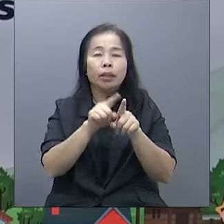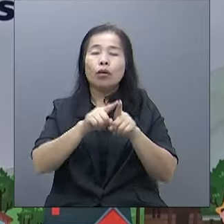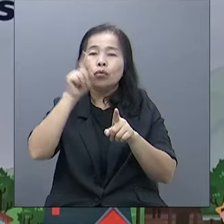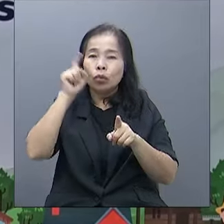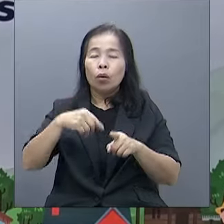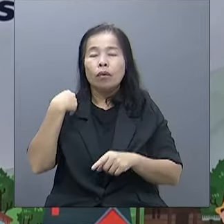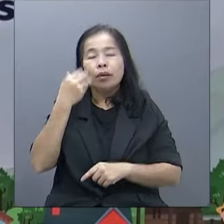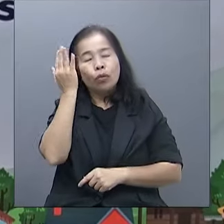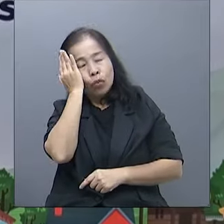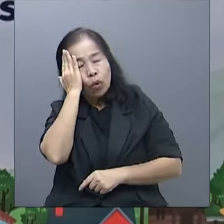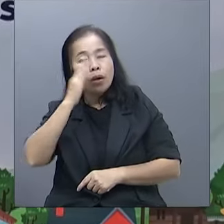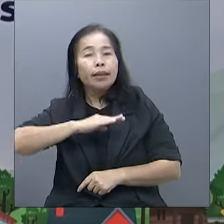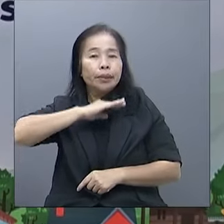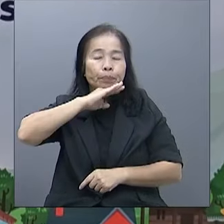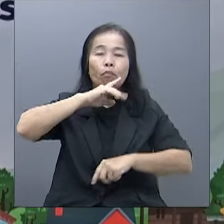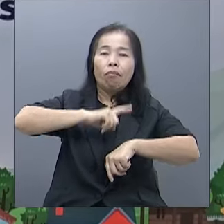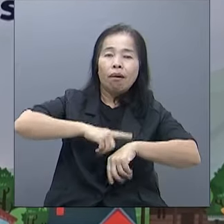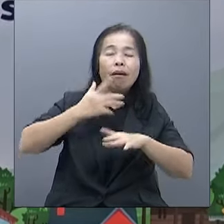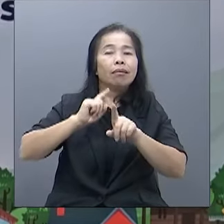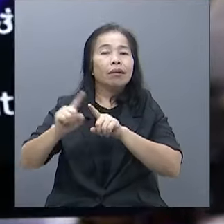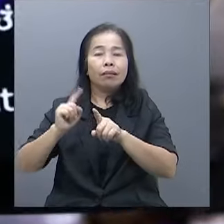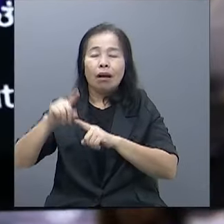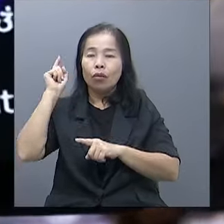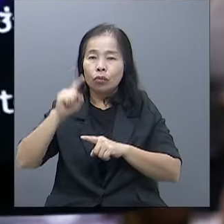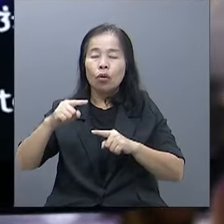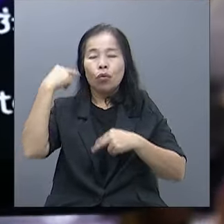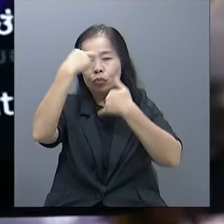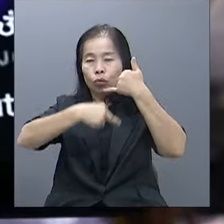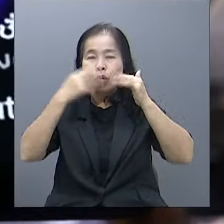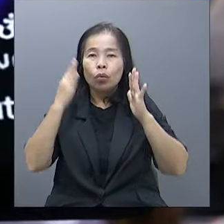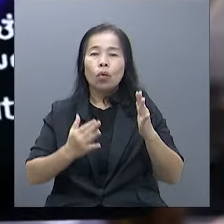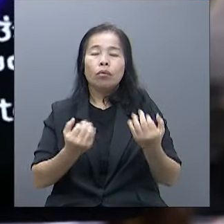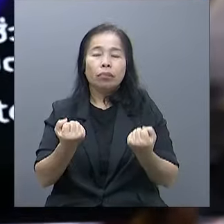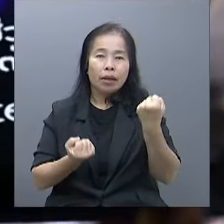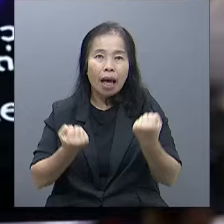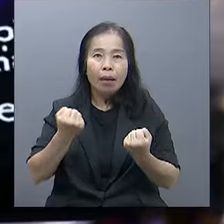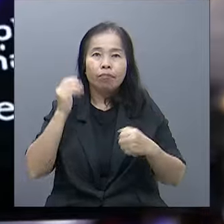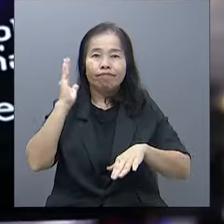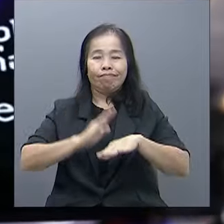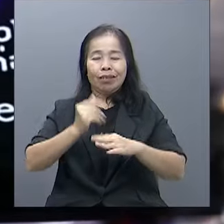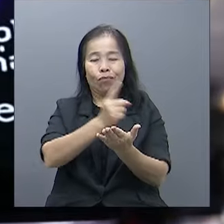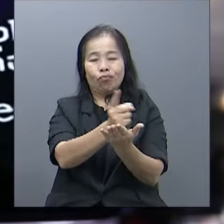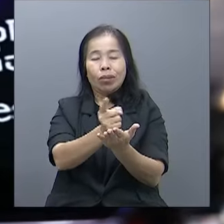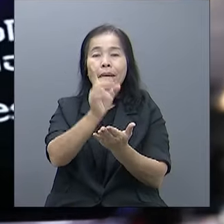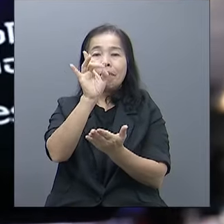ครับแล้วก็กฎระเบียบของผู้ขับในการกำกับความเร็วนะที่ไม่เกิน80กิโลเมตร